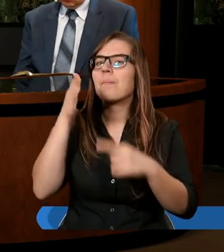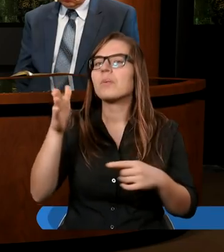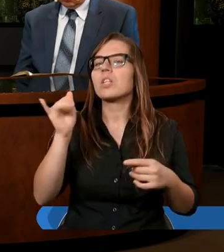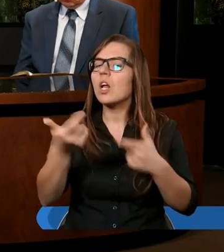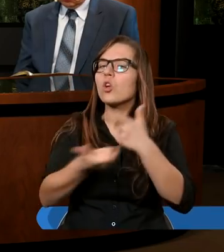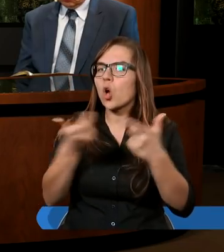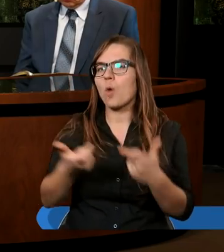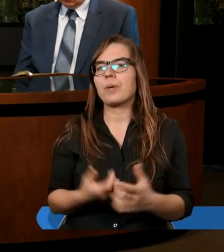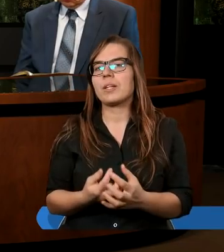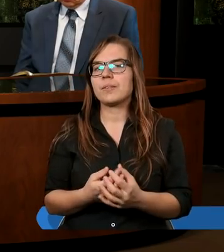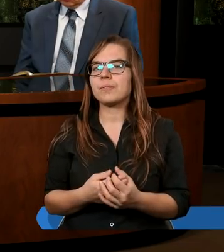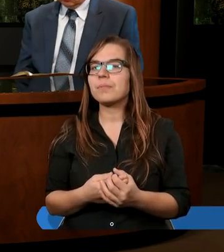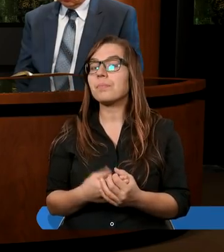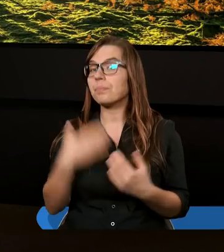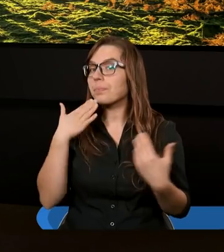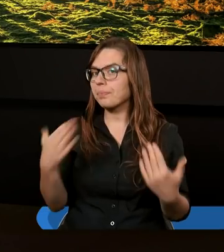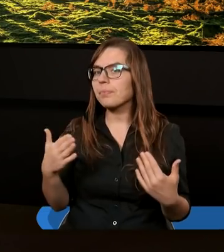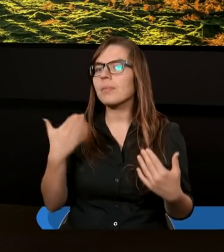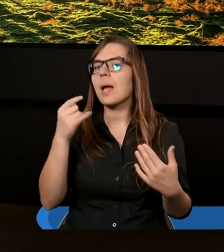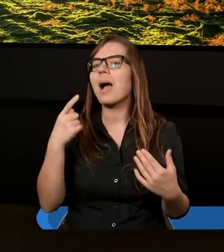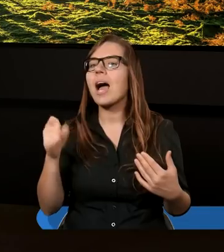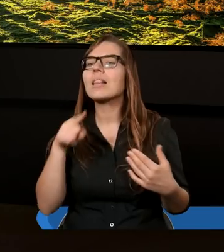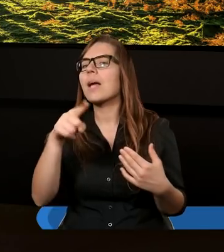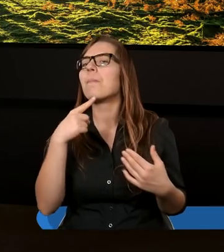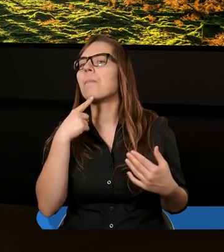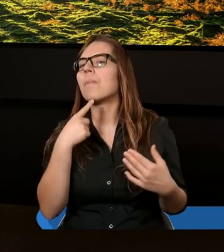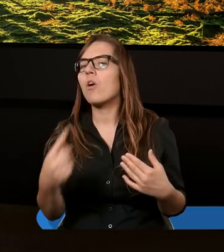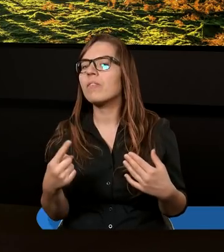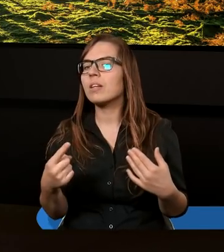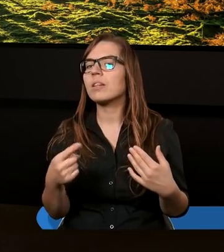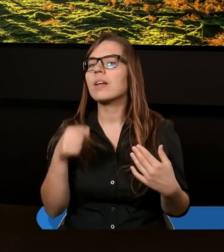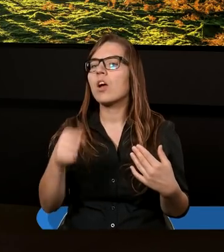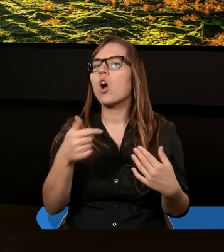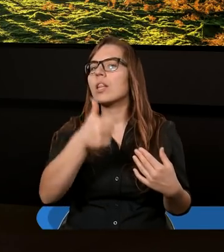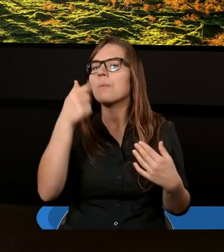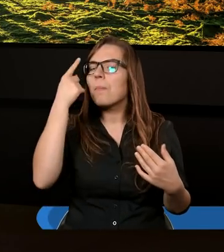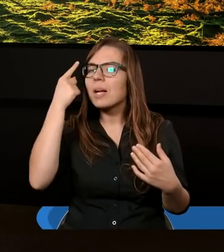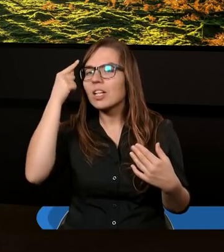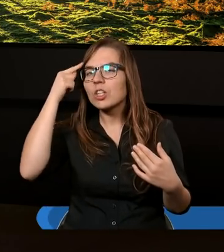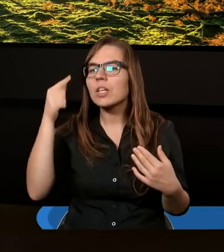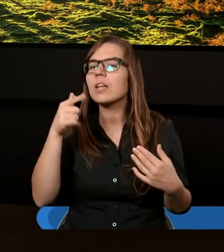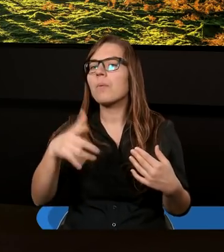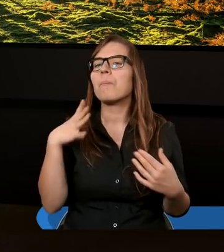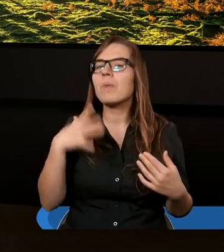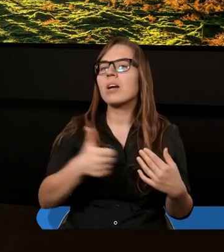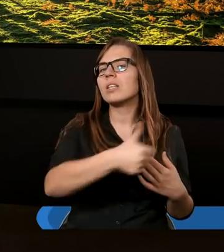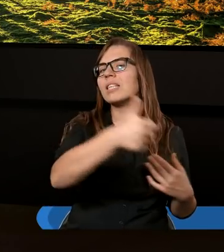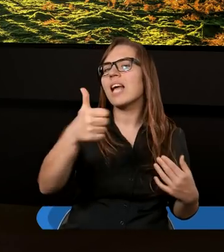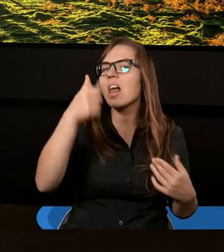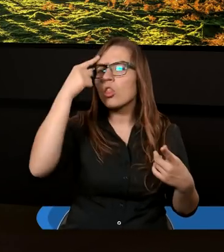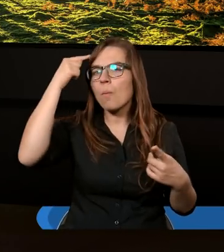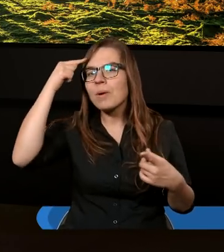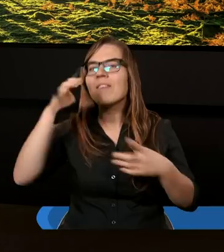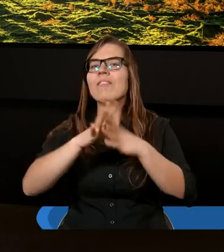zgromadzili. Dziękuję. Magda, ty tutaj powiedziałaś o tej jednej myśli, że byli jednomyślni